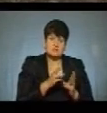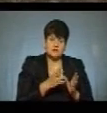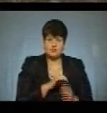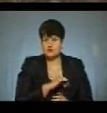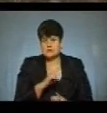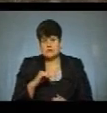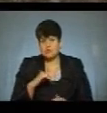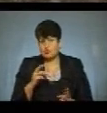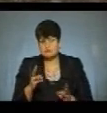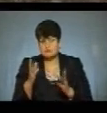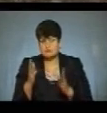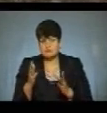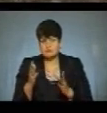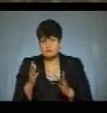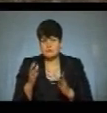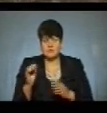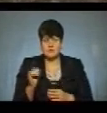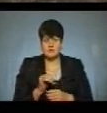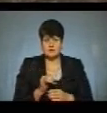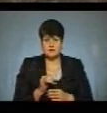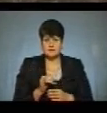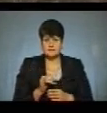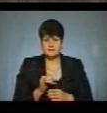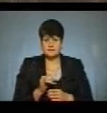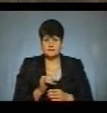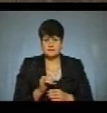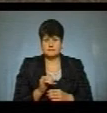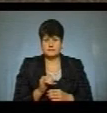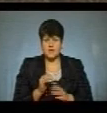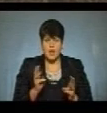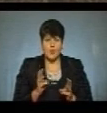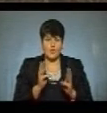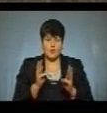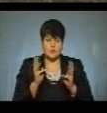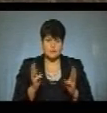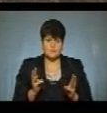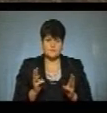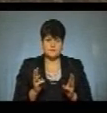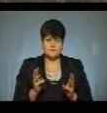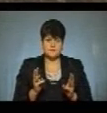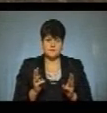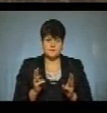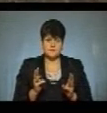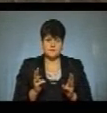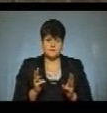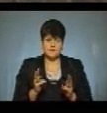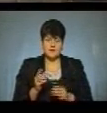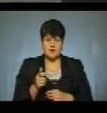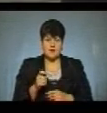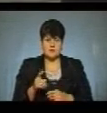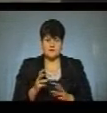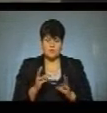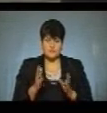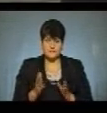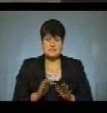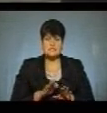само запалилося. І це, ну, горіло, та горілка така. Ніби газ вигоряв.